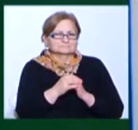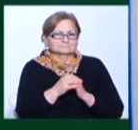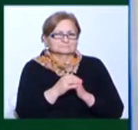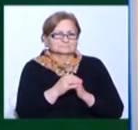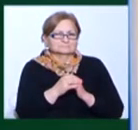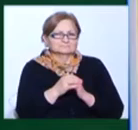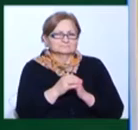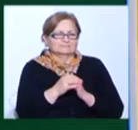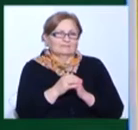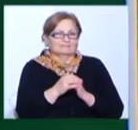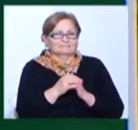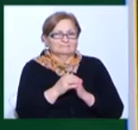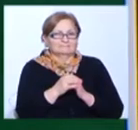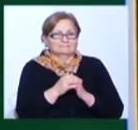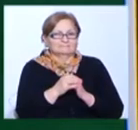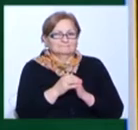ვაიმე?